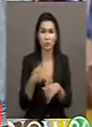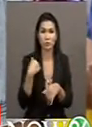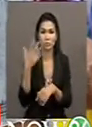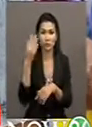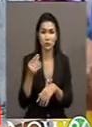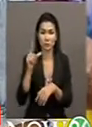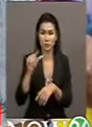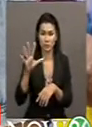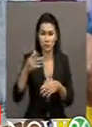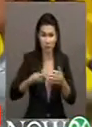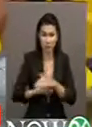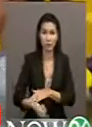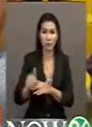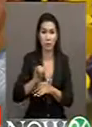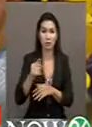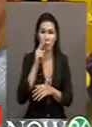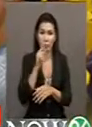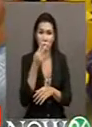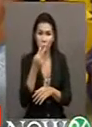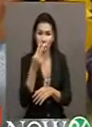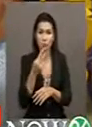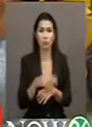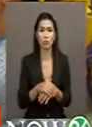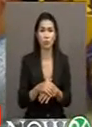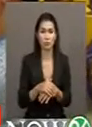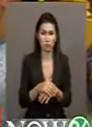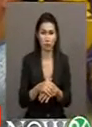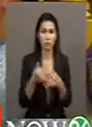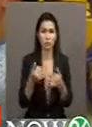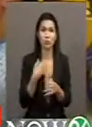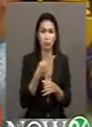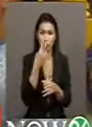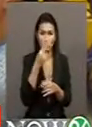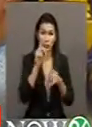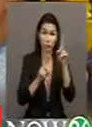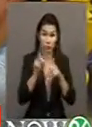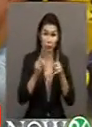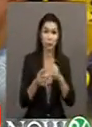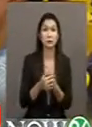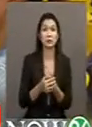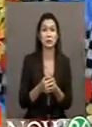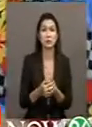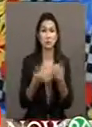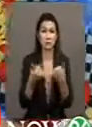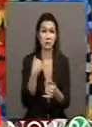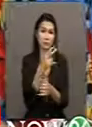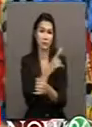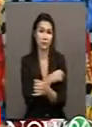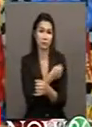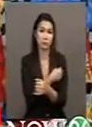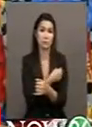รายที่ยังไม่คลอดฮะก็เลยต้องดูกันต่อจนถึงคลอดนะแล้วก็ติดตามอาการด้วยนะครับขณะที่คุณหมออนุช